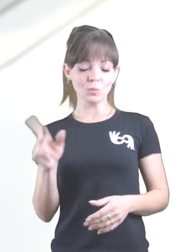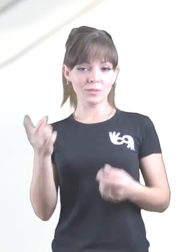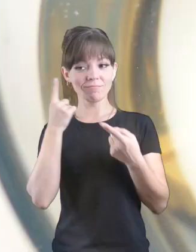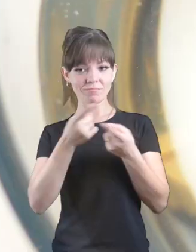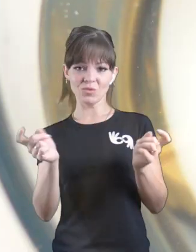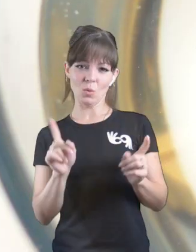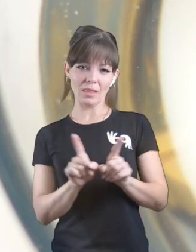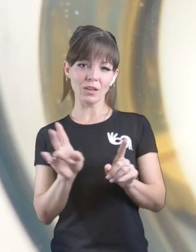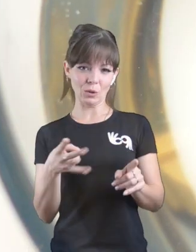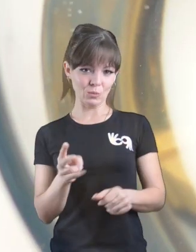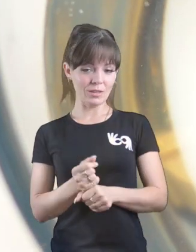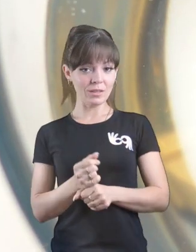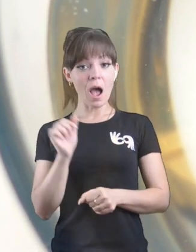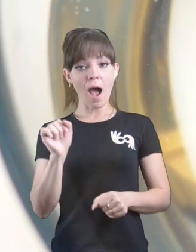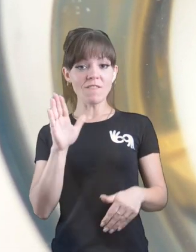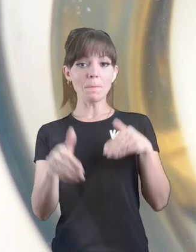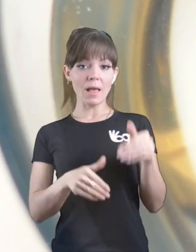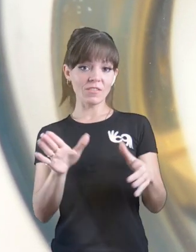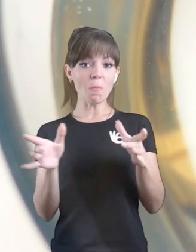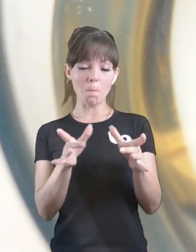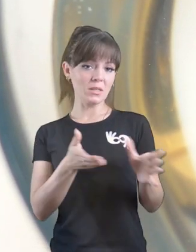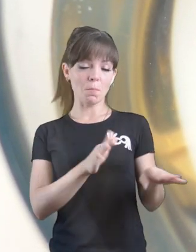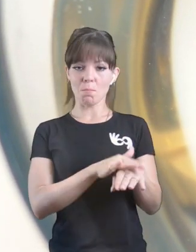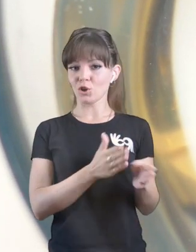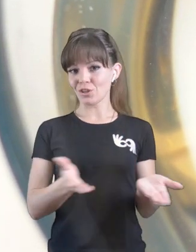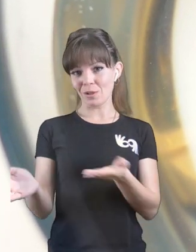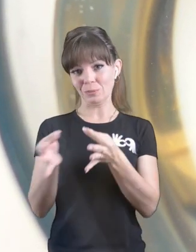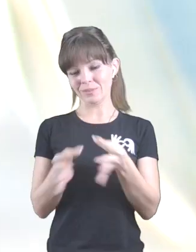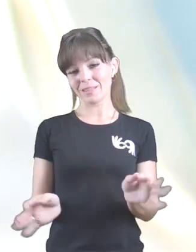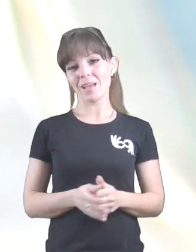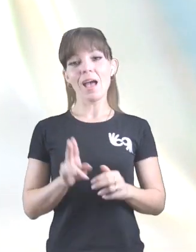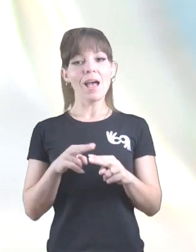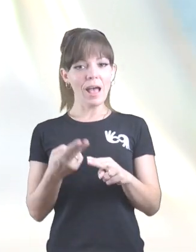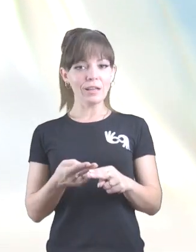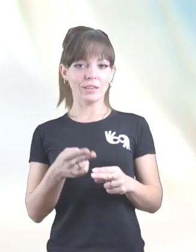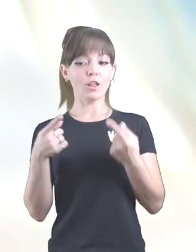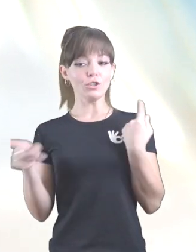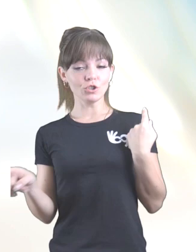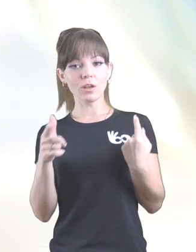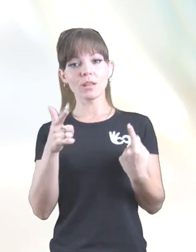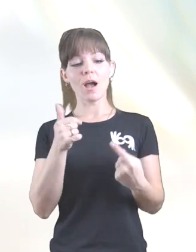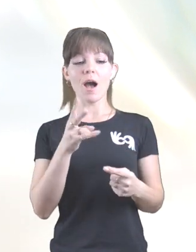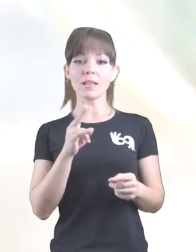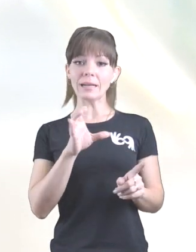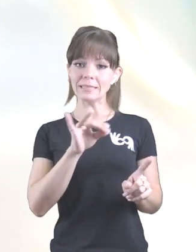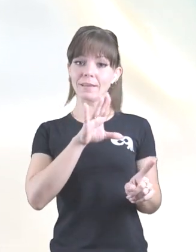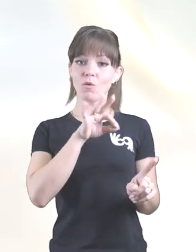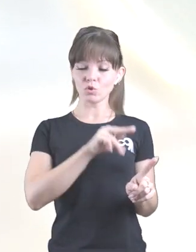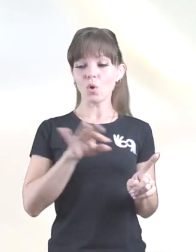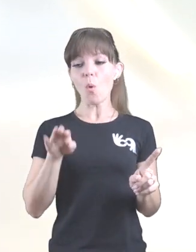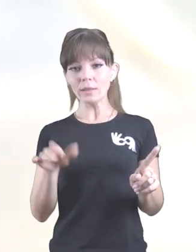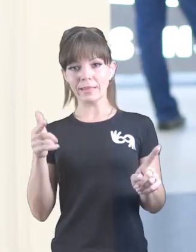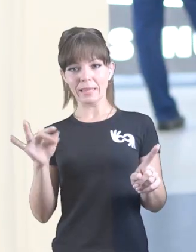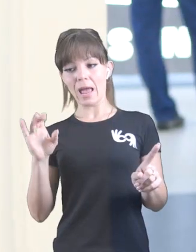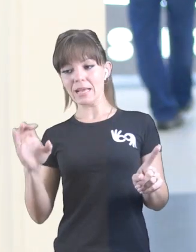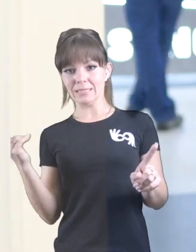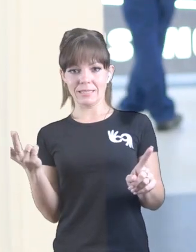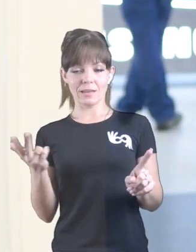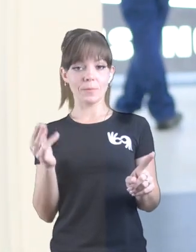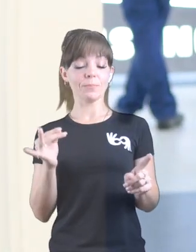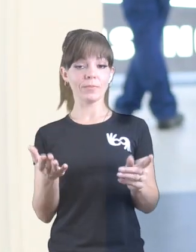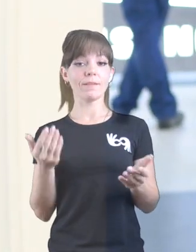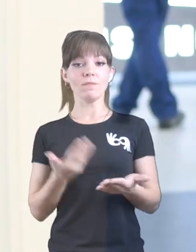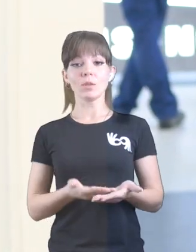что не нужно так делать. А вот плавать в бассейне – пожалуйста. Это отличает Galaxy Watch от тех же Gear S3. Итак,